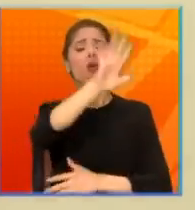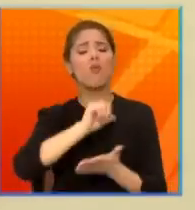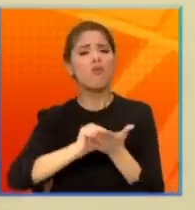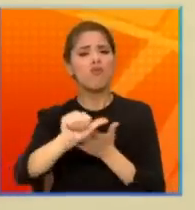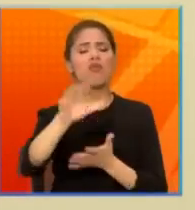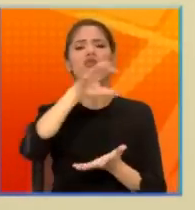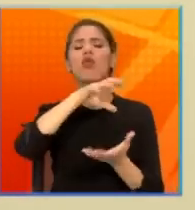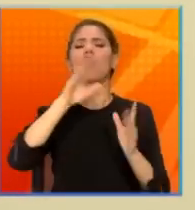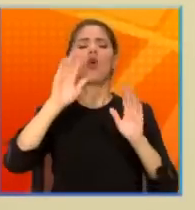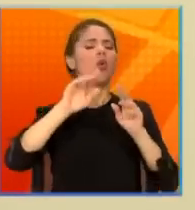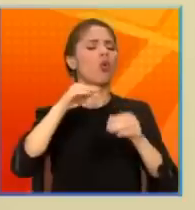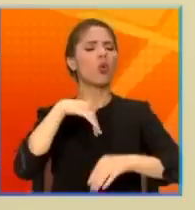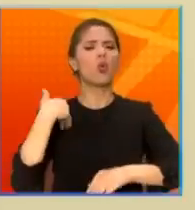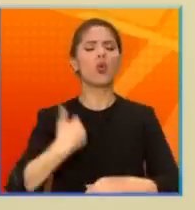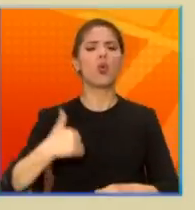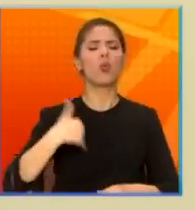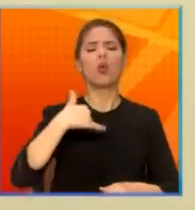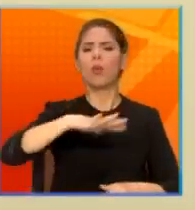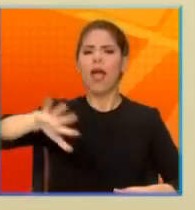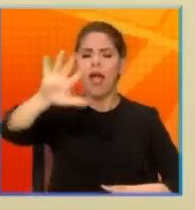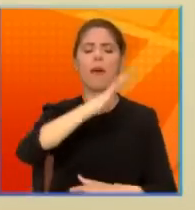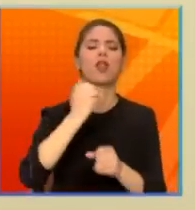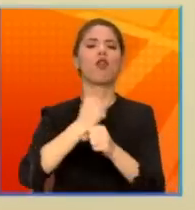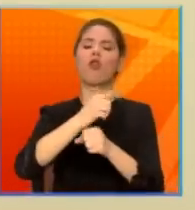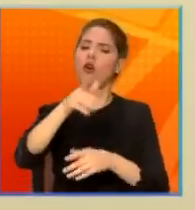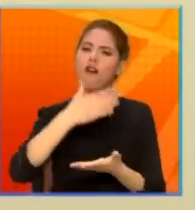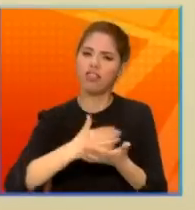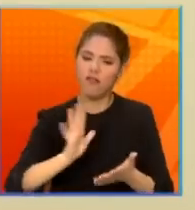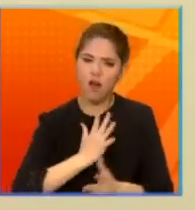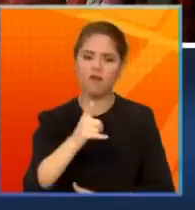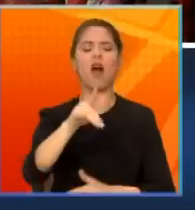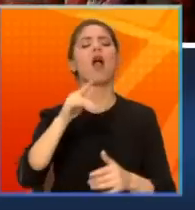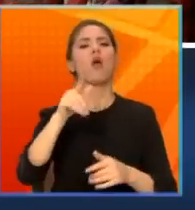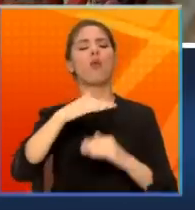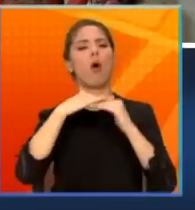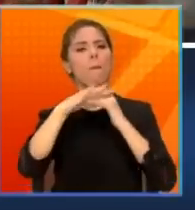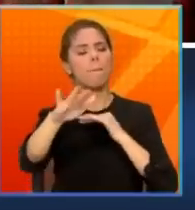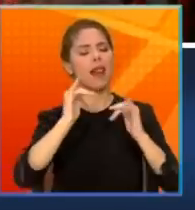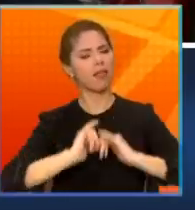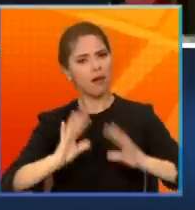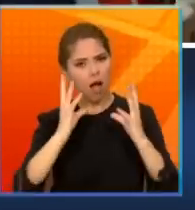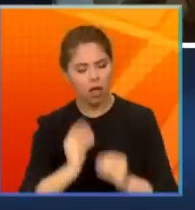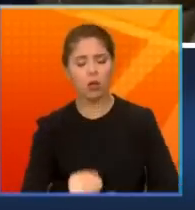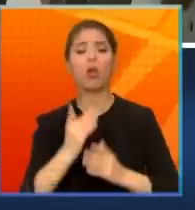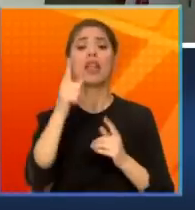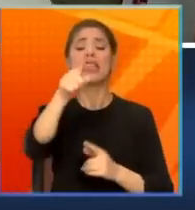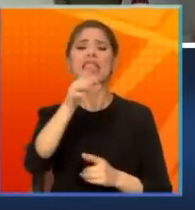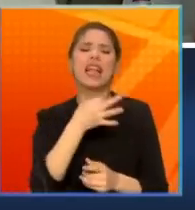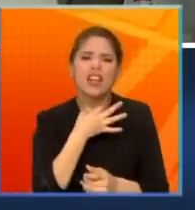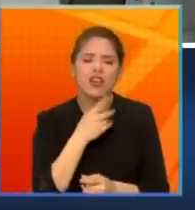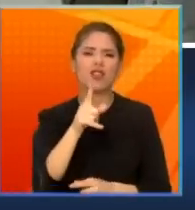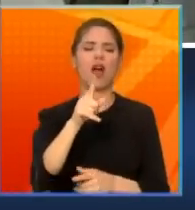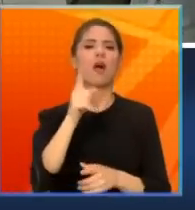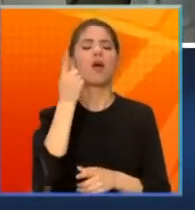kuruluşlarıyla görevinin başındadır. Aziz milletim müsterih olsun. Sizlerden ricamız,